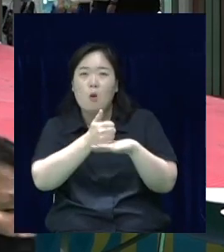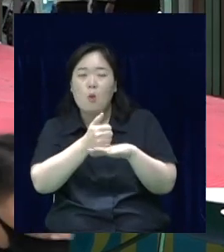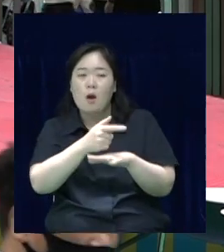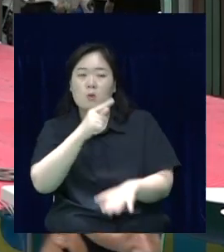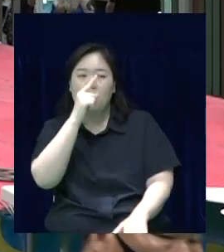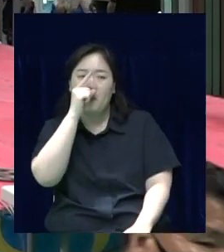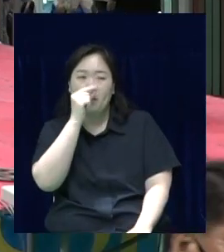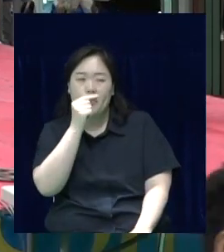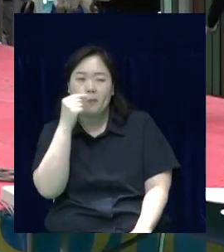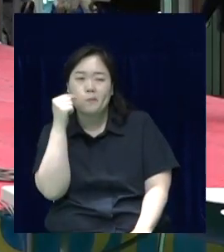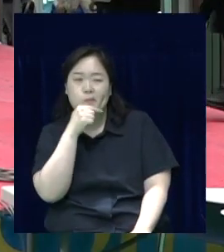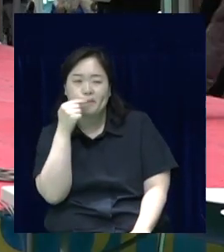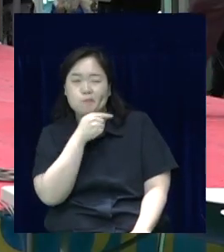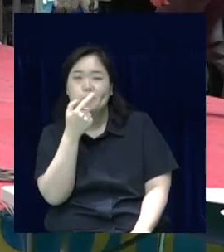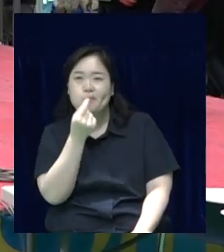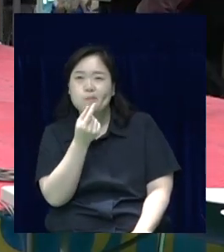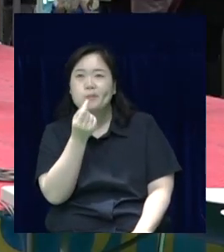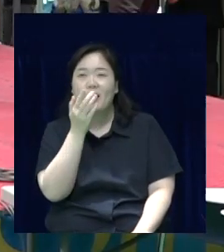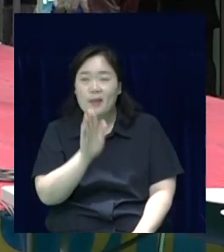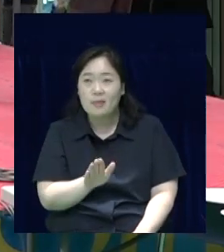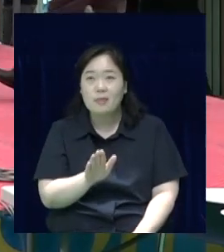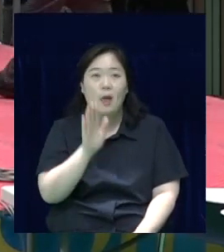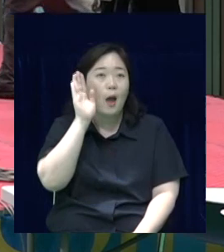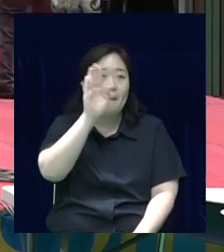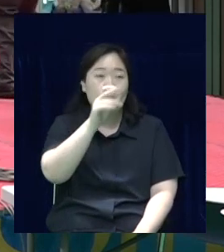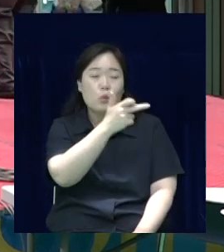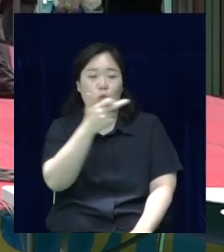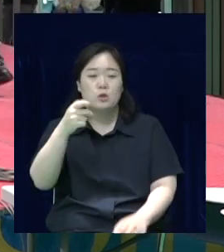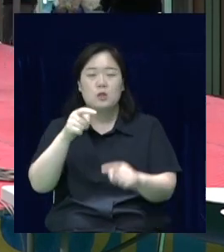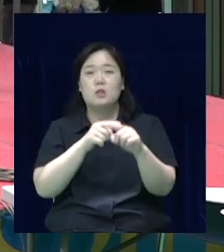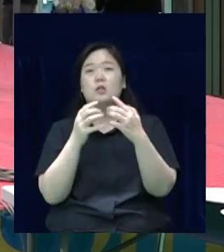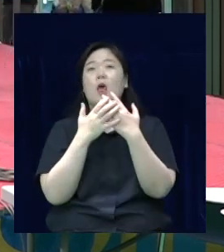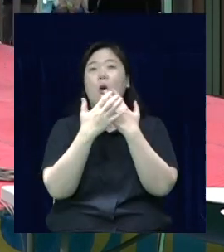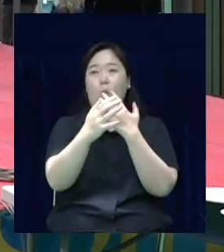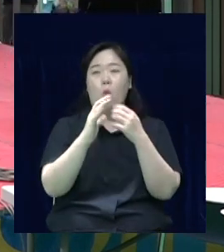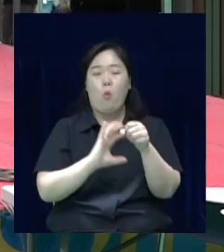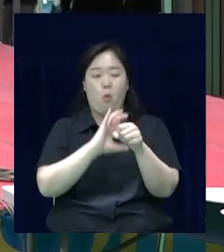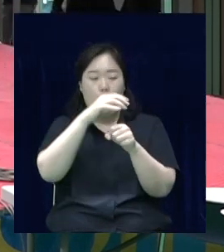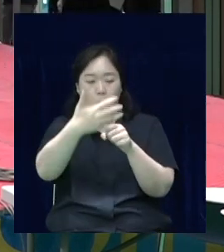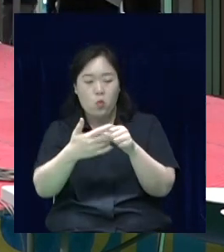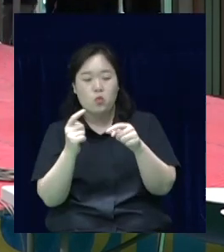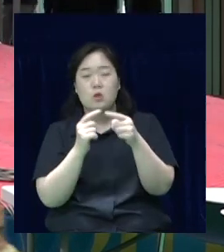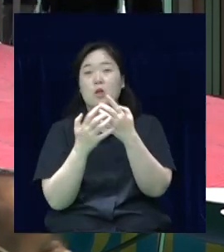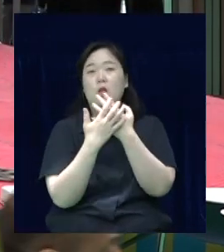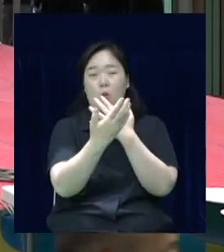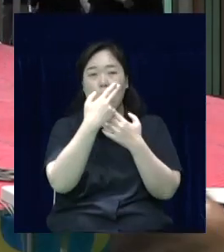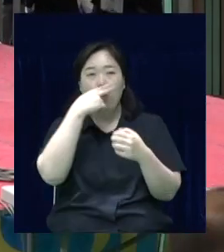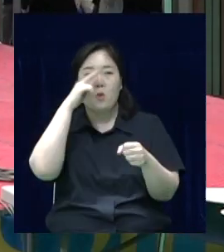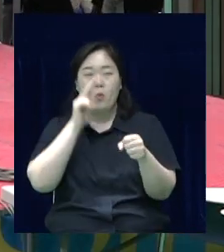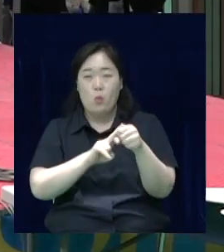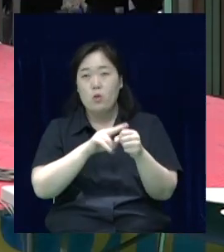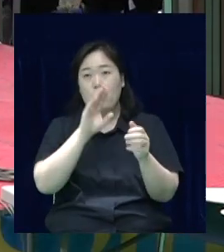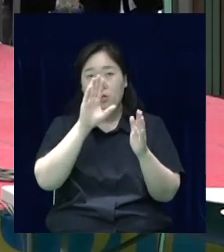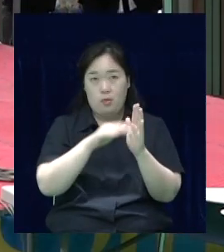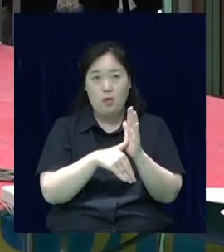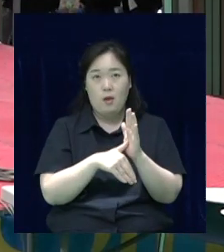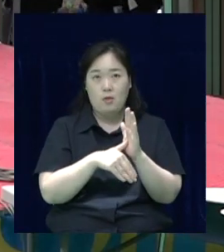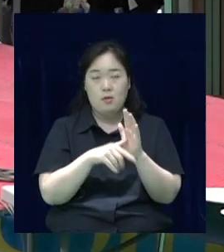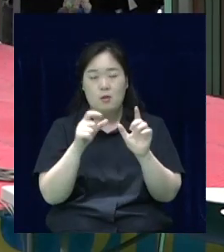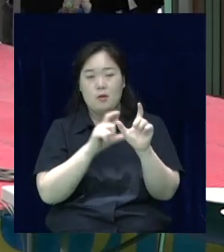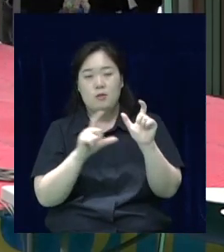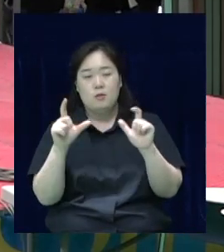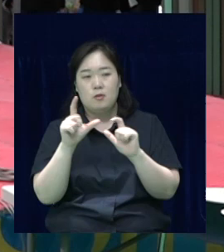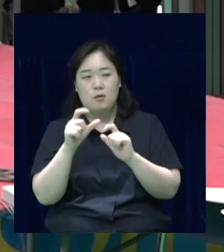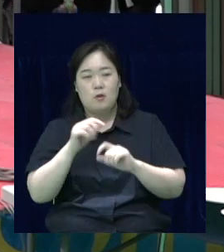수 있겠지만은 이게 사실 이제 앞으로 큰 대회 국제 대회에서 나갔을 때는 선수들이 더 엄격하게 따라야 되는